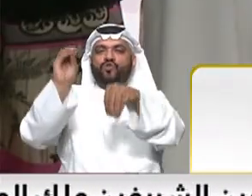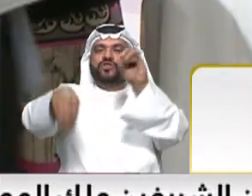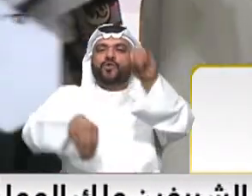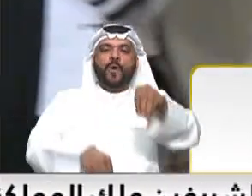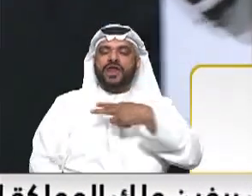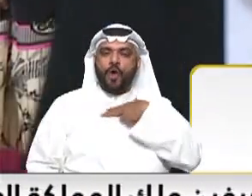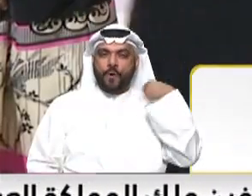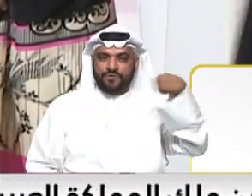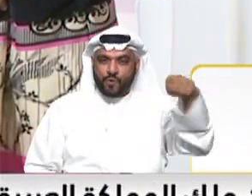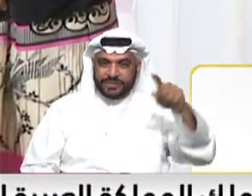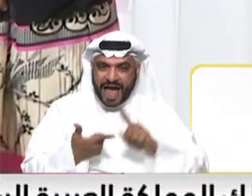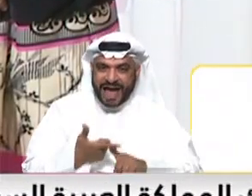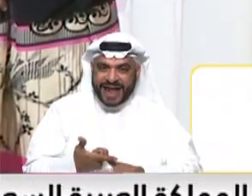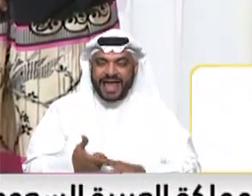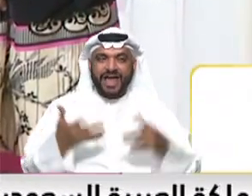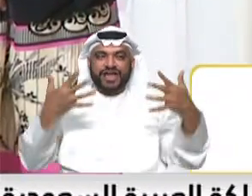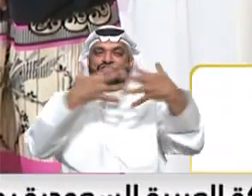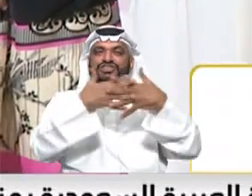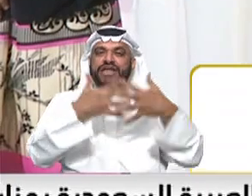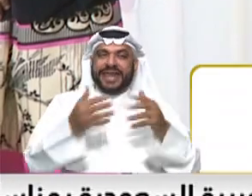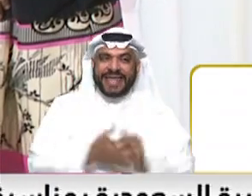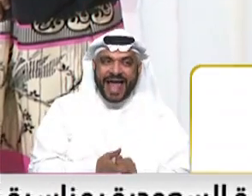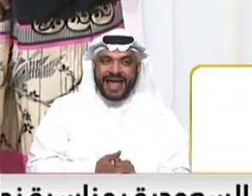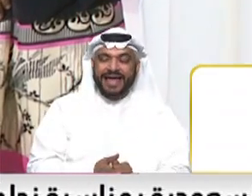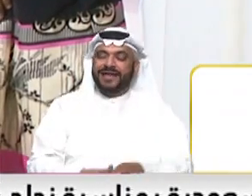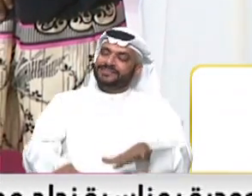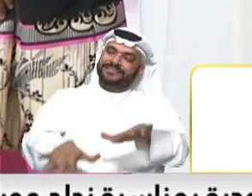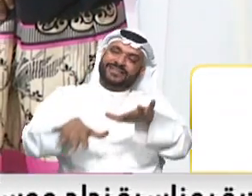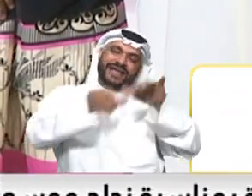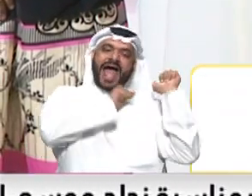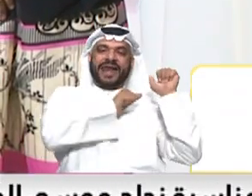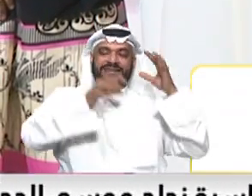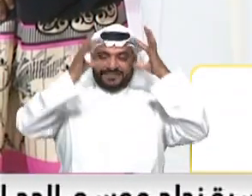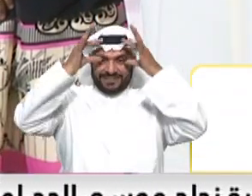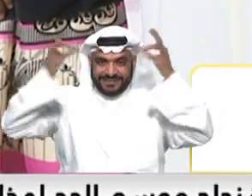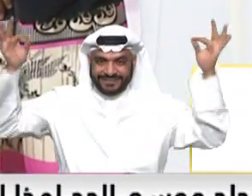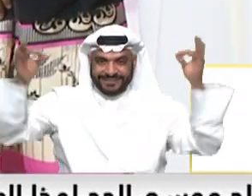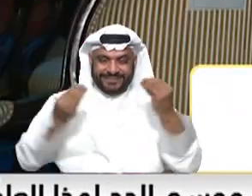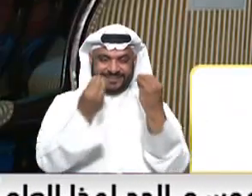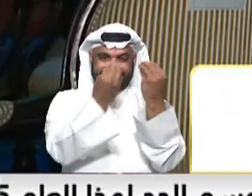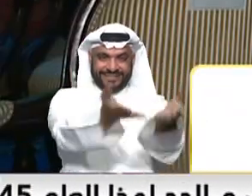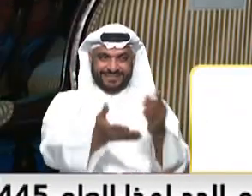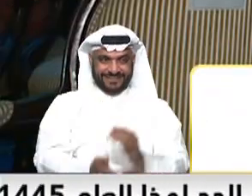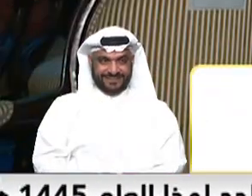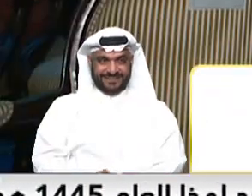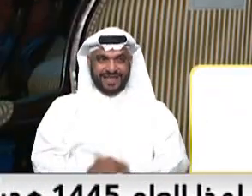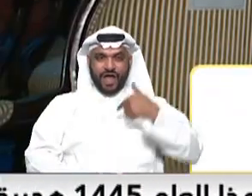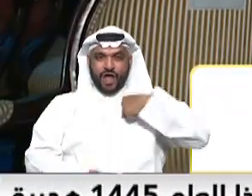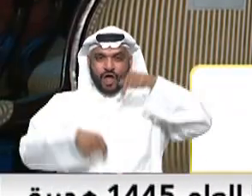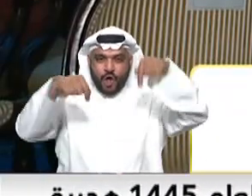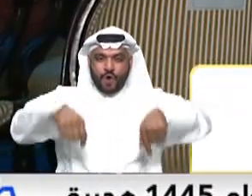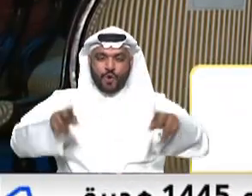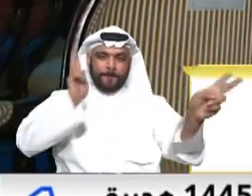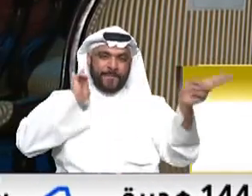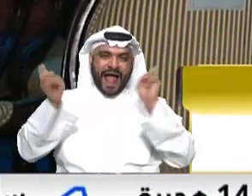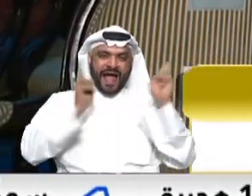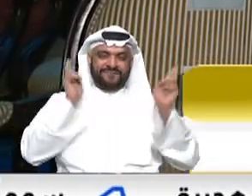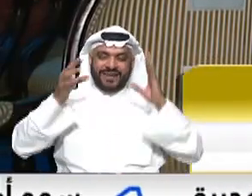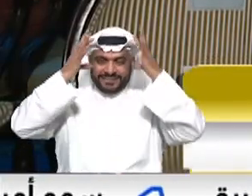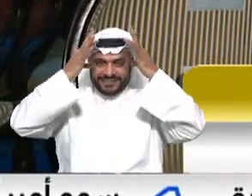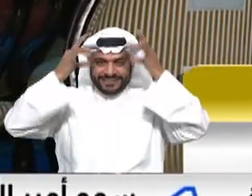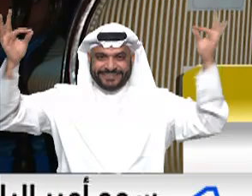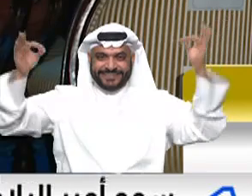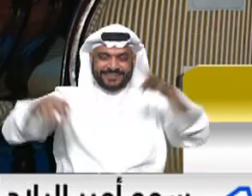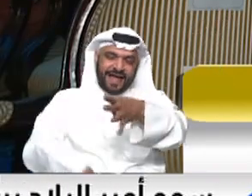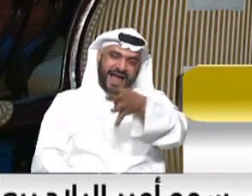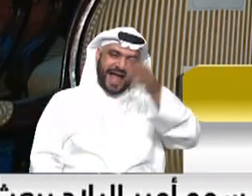زرعوه حيث تخرجت الدفعة الخامسة لينخرطوا في سوق العمل. نحتفل اليوم بتخريج الدفعة الخامسة،